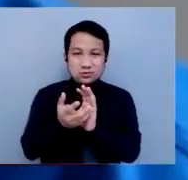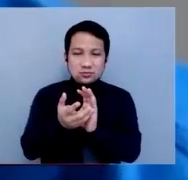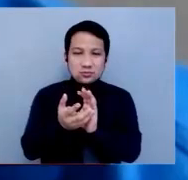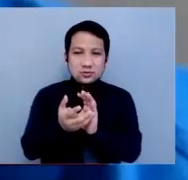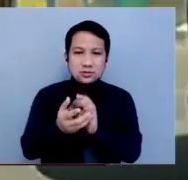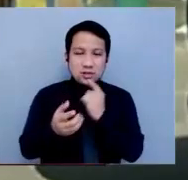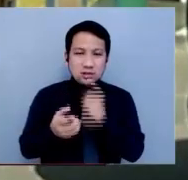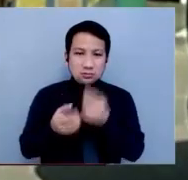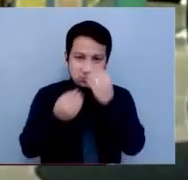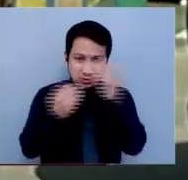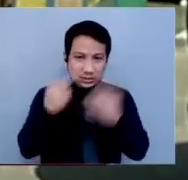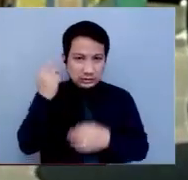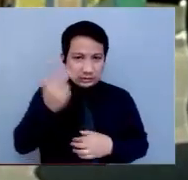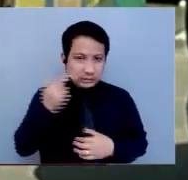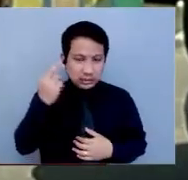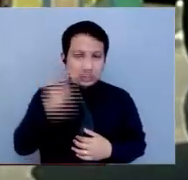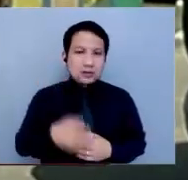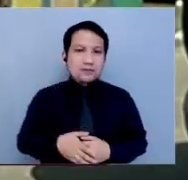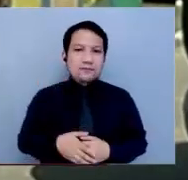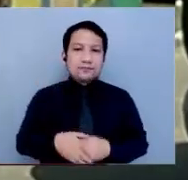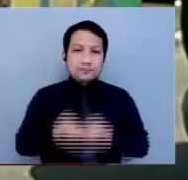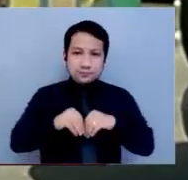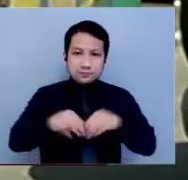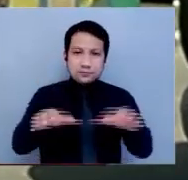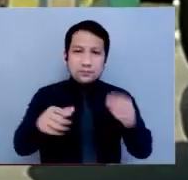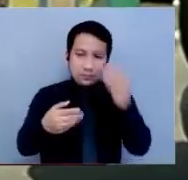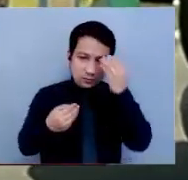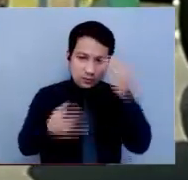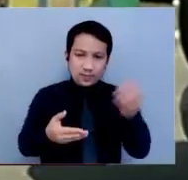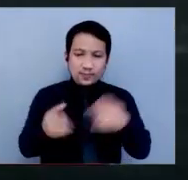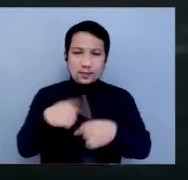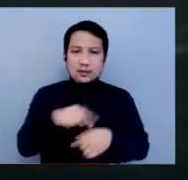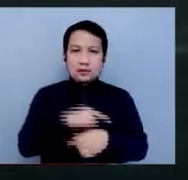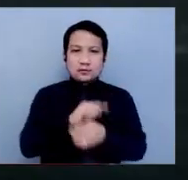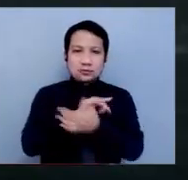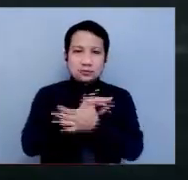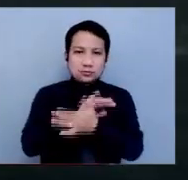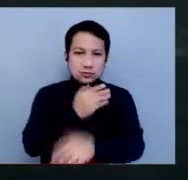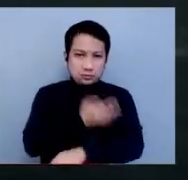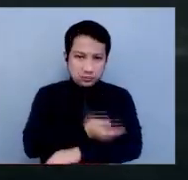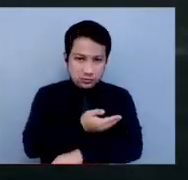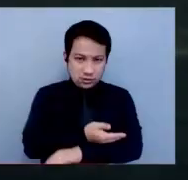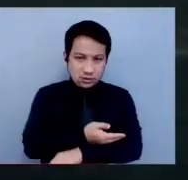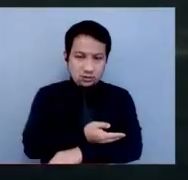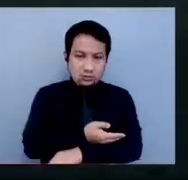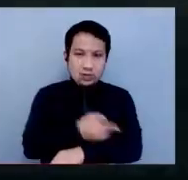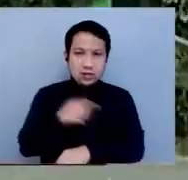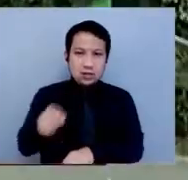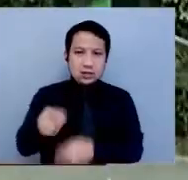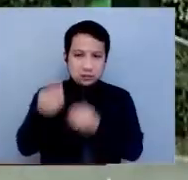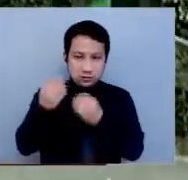ang reasons. Sapat pa naman daw sa ngayon ang COVID-19 beds at medical supplies nila.